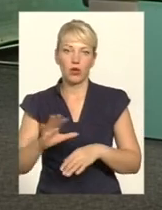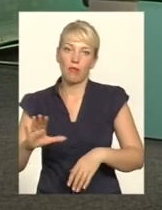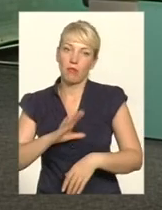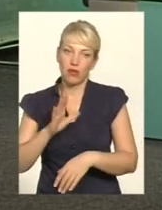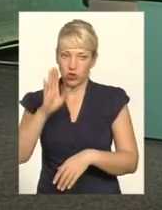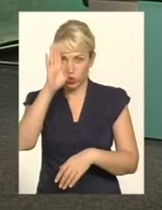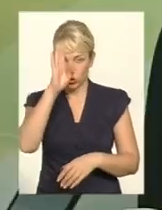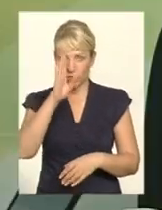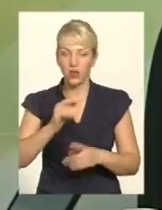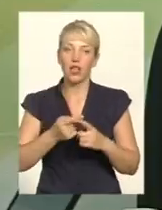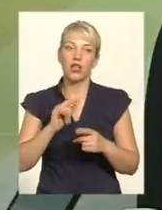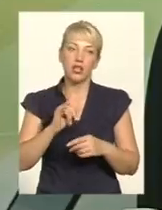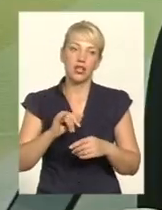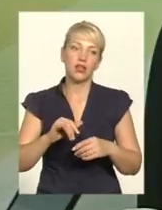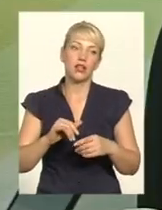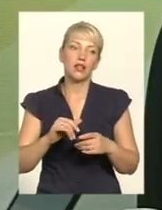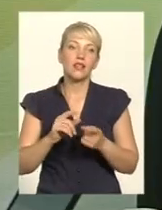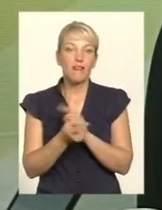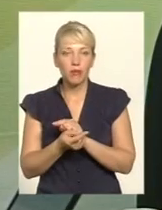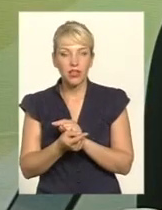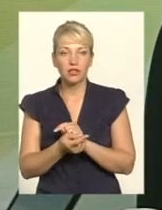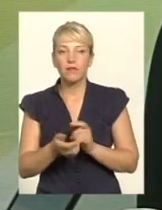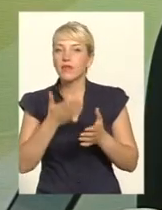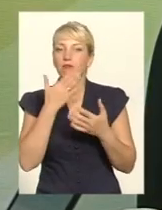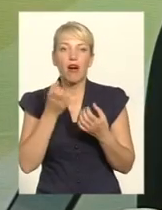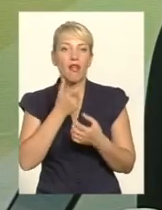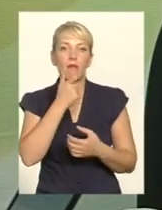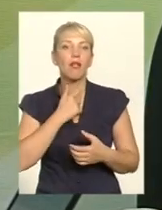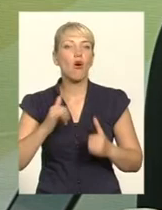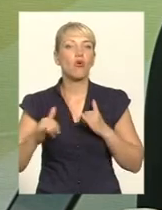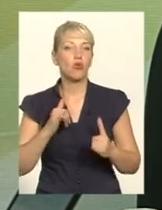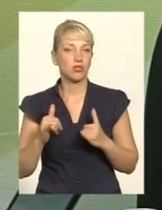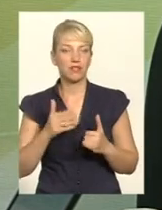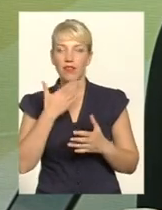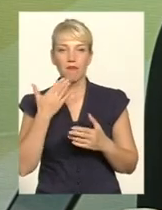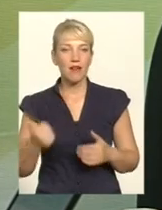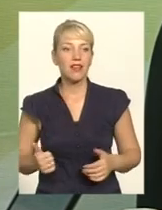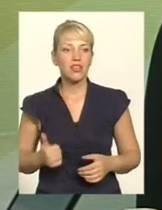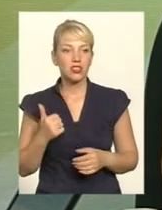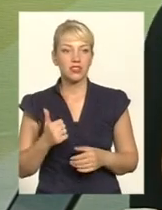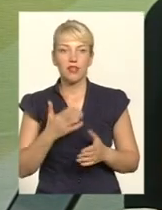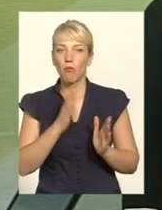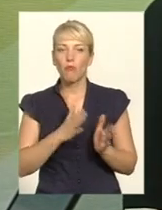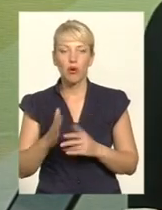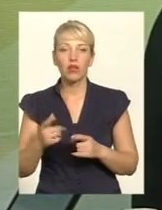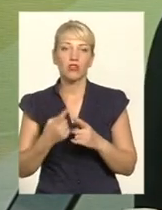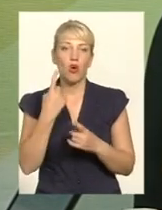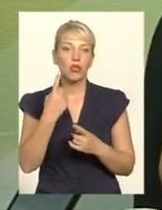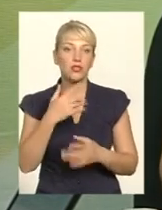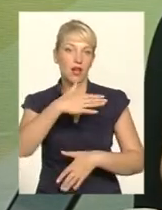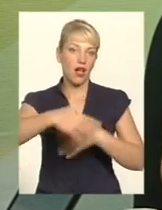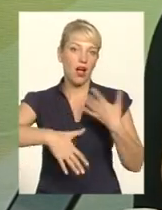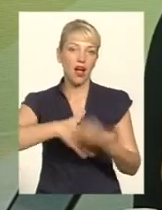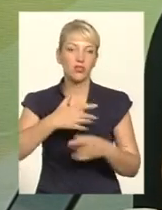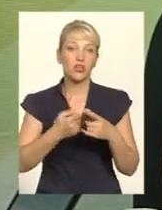і навпаки, колишнім чоловіком. Нема благородства, нема честі, немає порядку. Один хаос. Трапляється культура інколи,